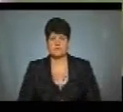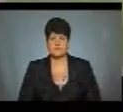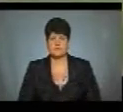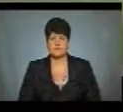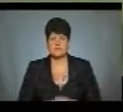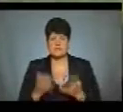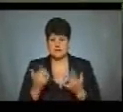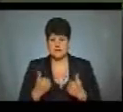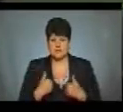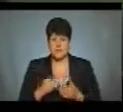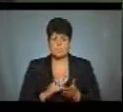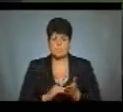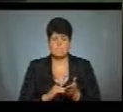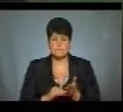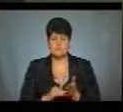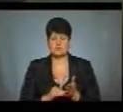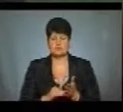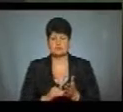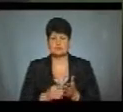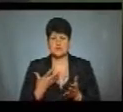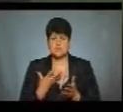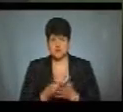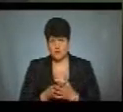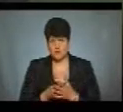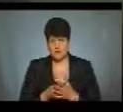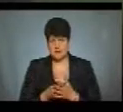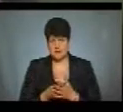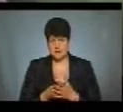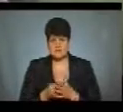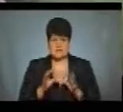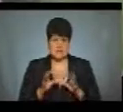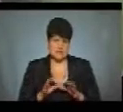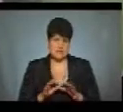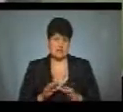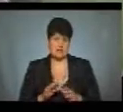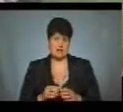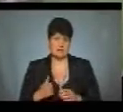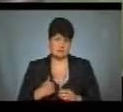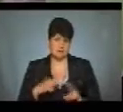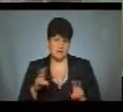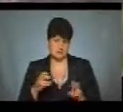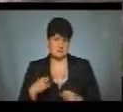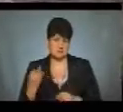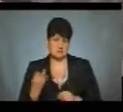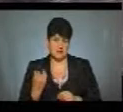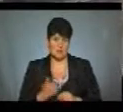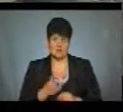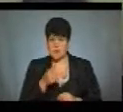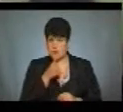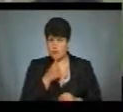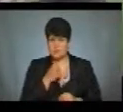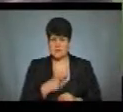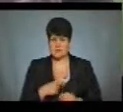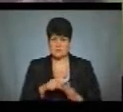повністю. Оскільки я пишу свої статті в військовій тематиці, мені це цікаво. Хочеться себе спробувати в цій